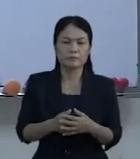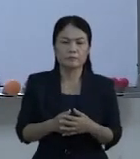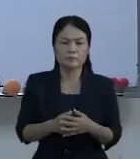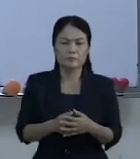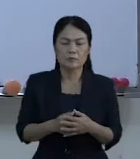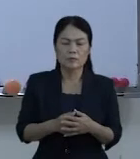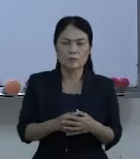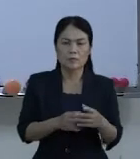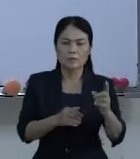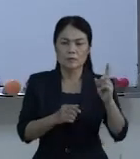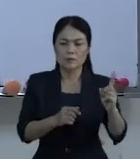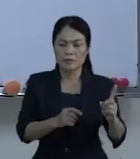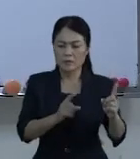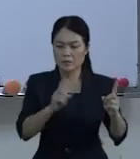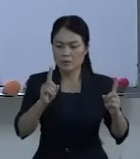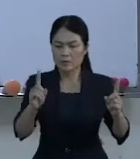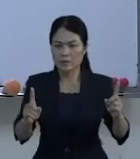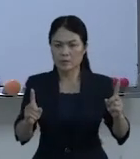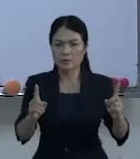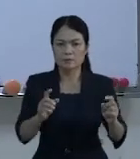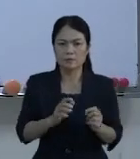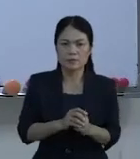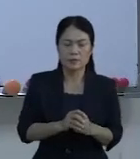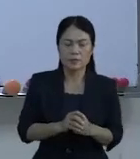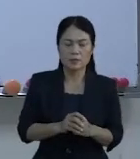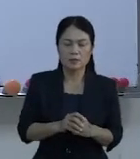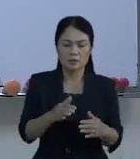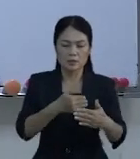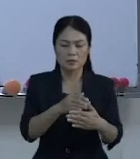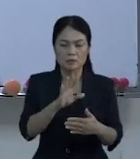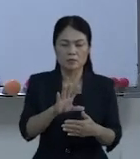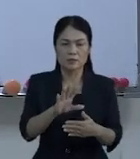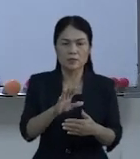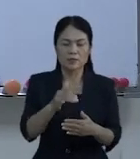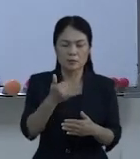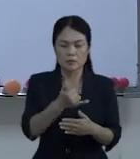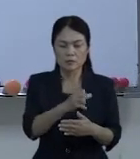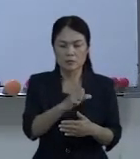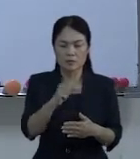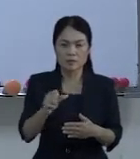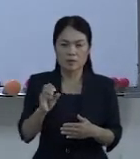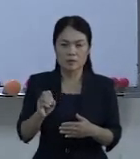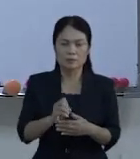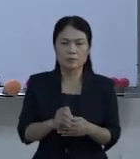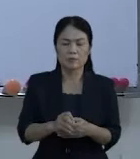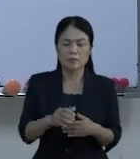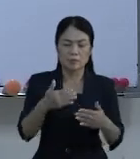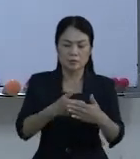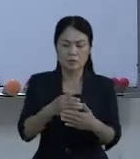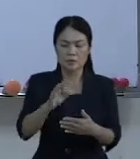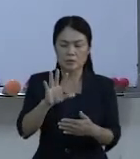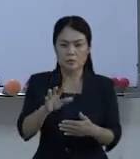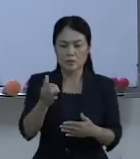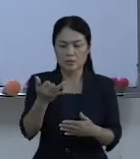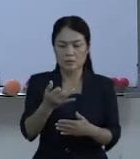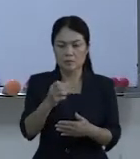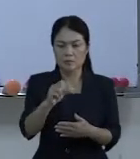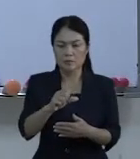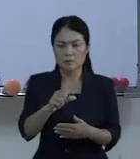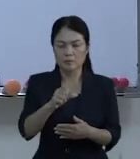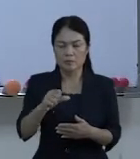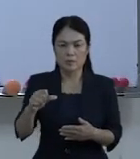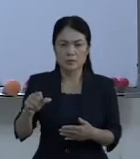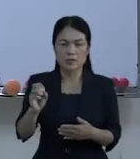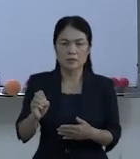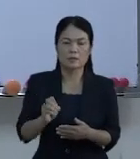Bằng cô hả nế, rưu còn bằng cô hả đó. Nế, việc thất nữ chất pram liên, bà mùi sáng, rưu có việc nữ chất. Pram liên phẩm phẩm sàn con mớ.